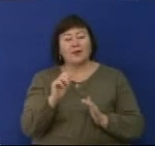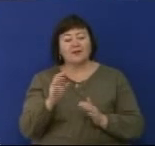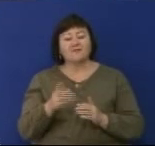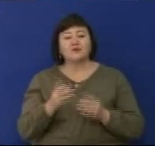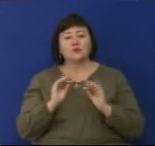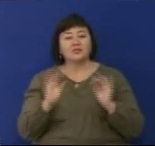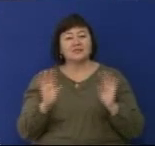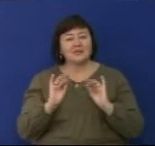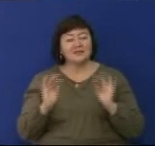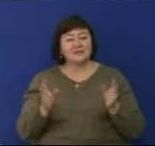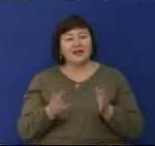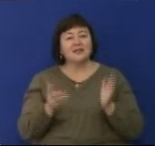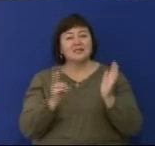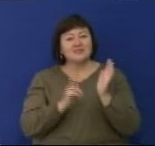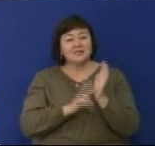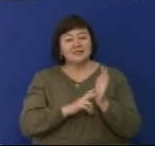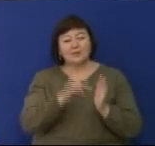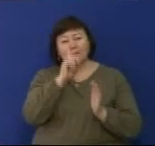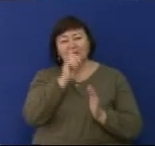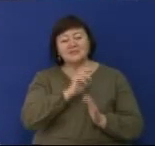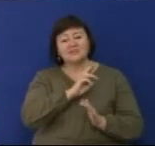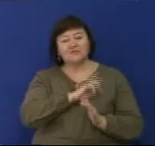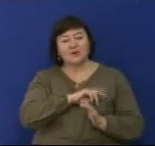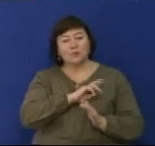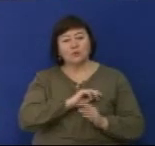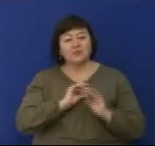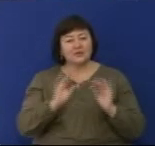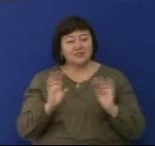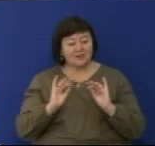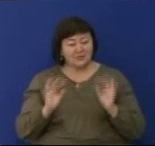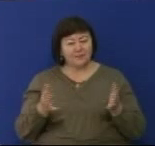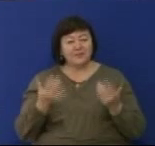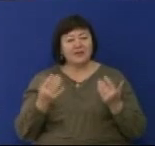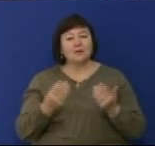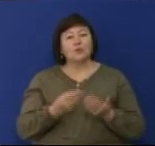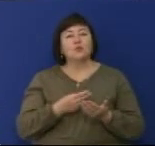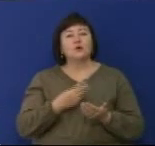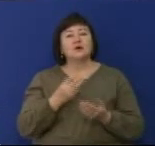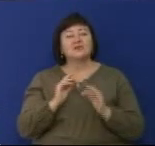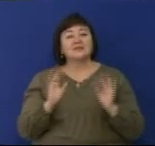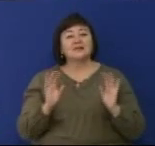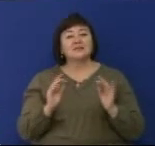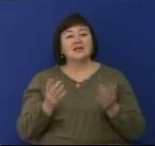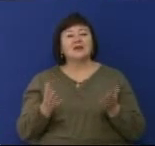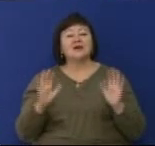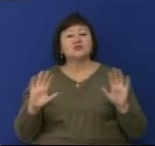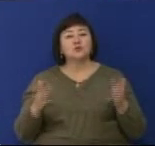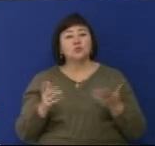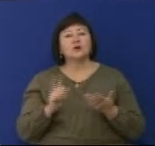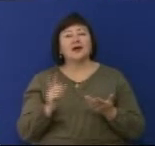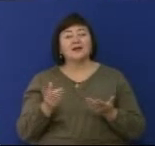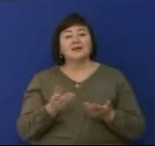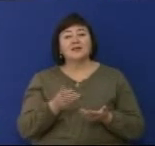министерства за прошедшие семь месяцев президенту казахстана было положено текущей стабильной ситуации на рынке топливом